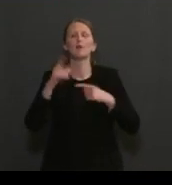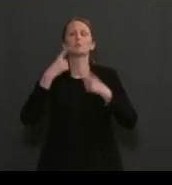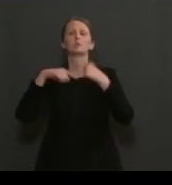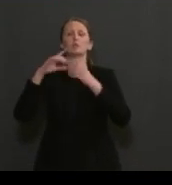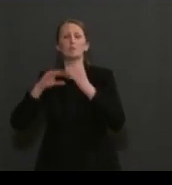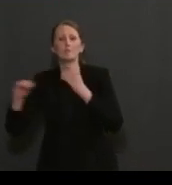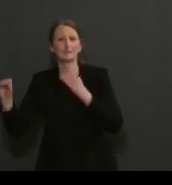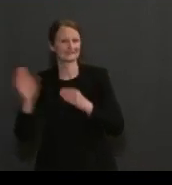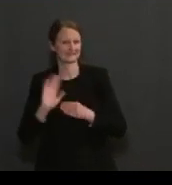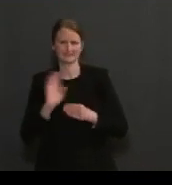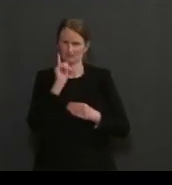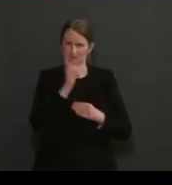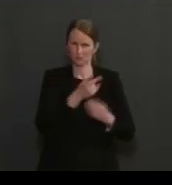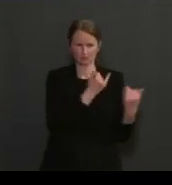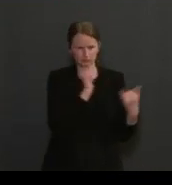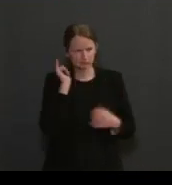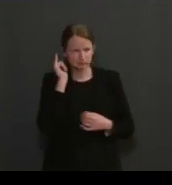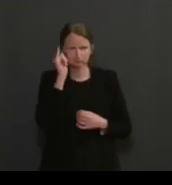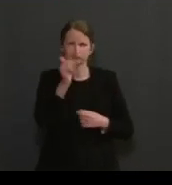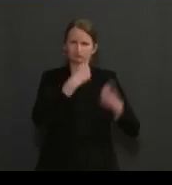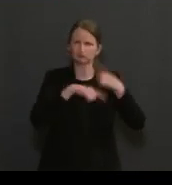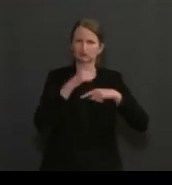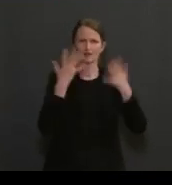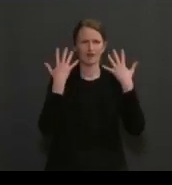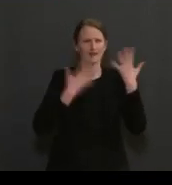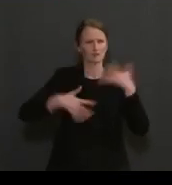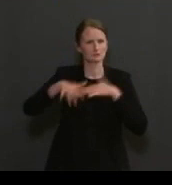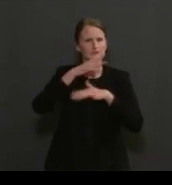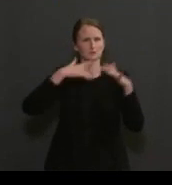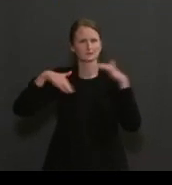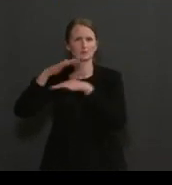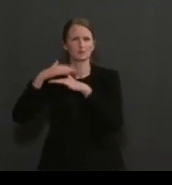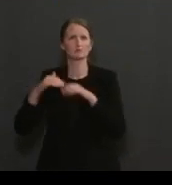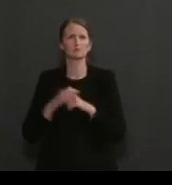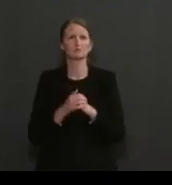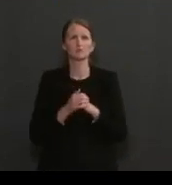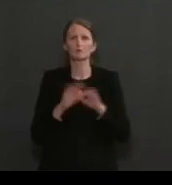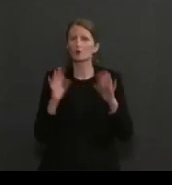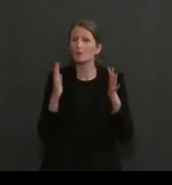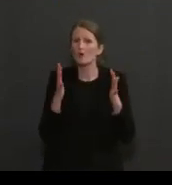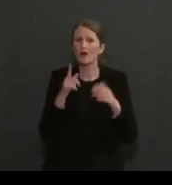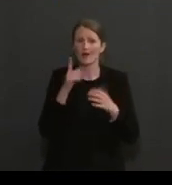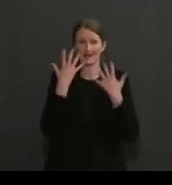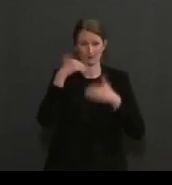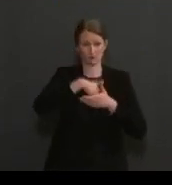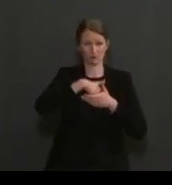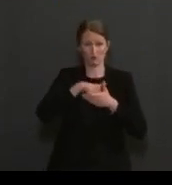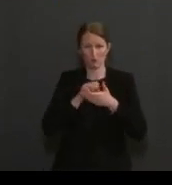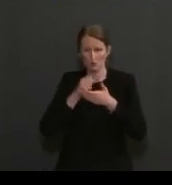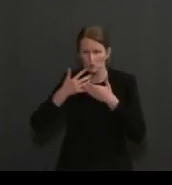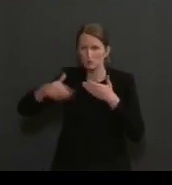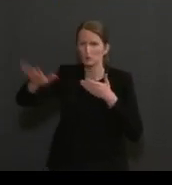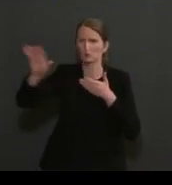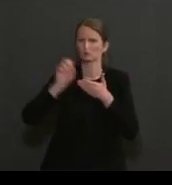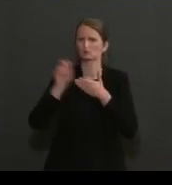pièces de manière à évacuer l'air vers l'extérieur. Il serait une mauvaise idée, bien sûr, que l'air d'une pièce aille vers une autre